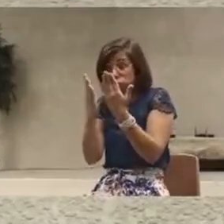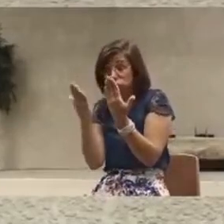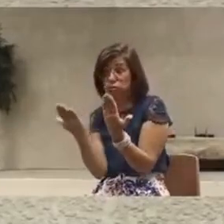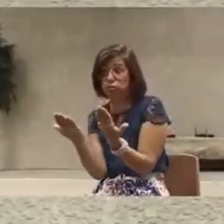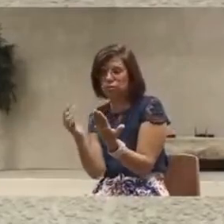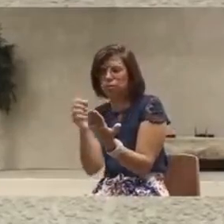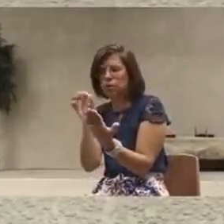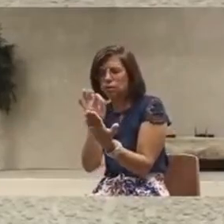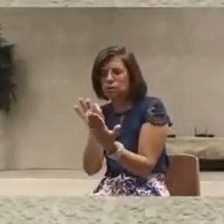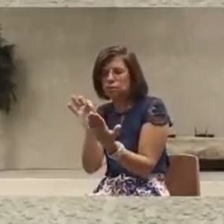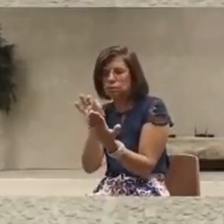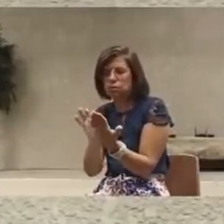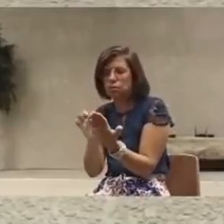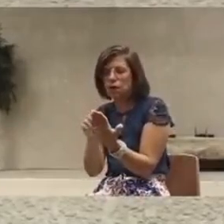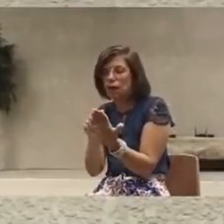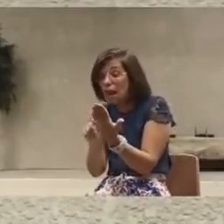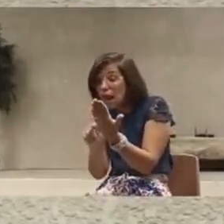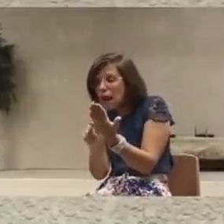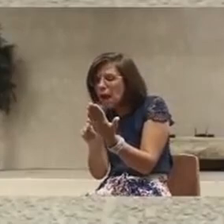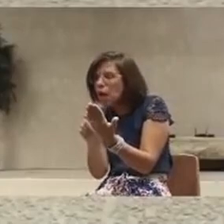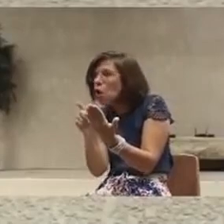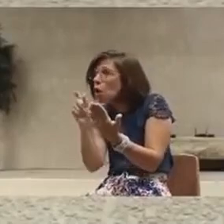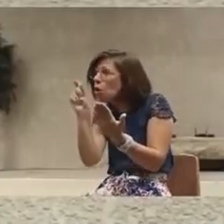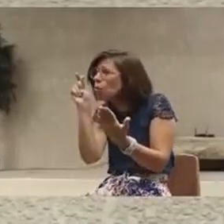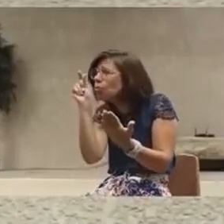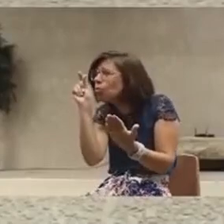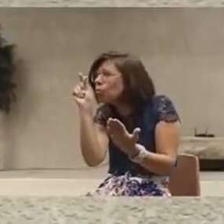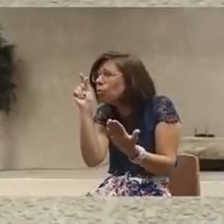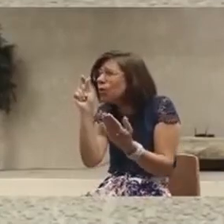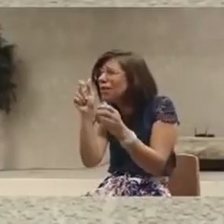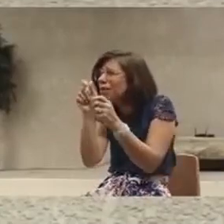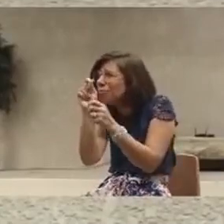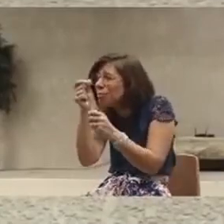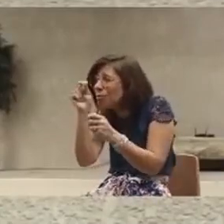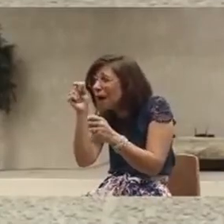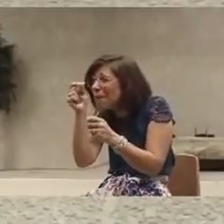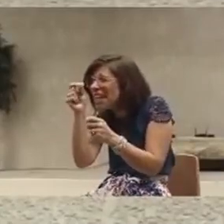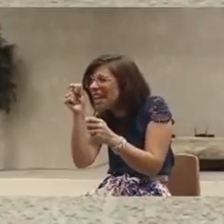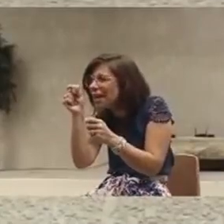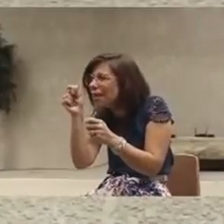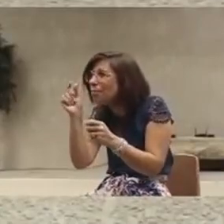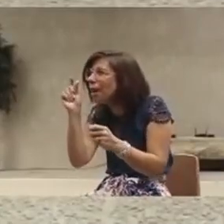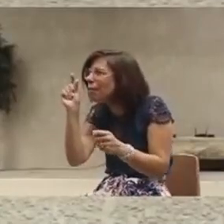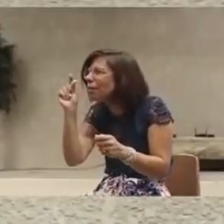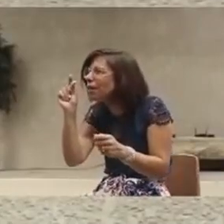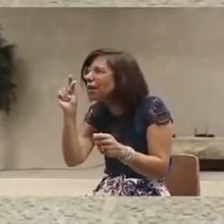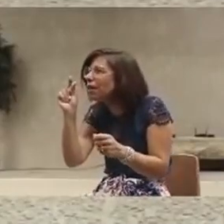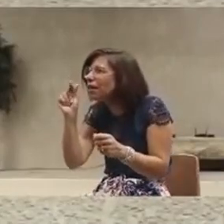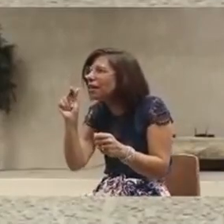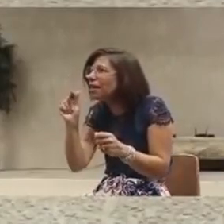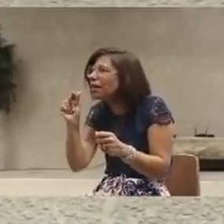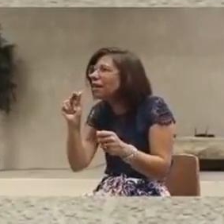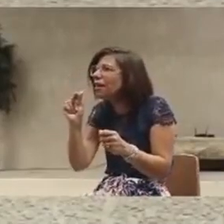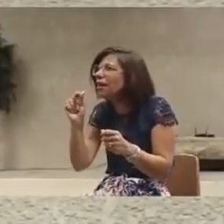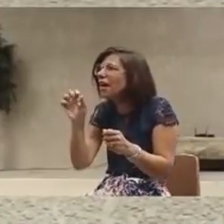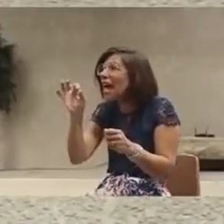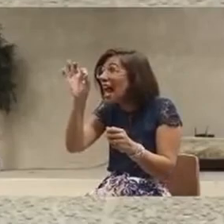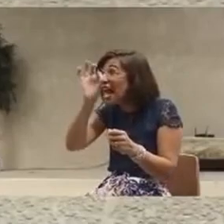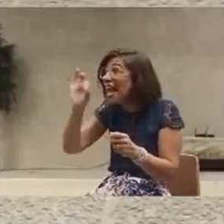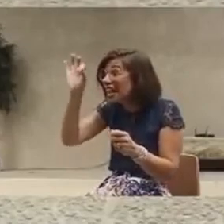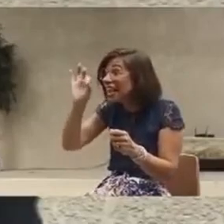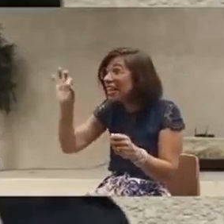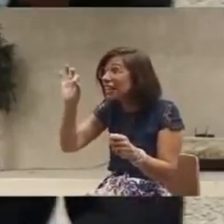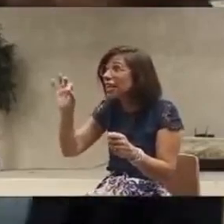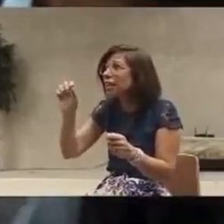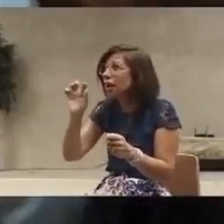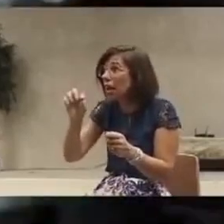un de ses petits-enfants. Dieu, en grand, ne se trompe jamais.